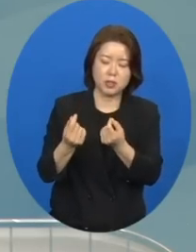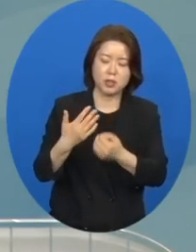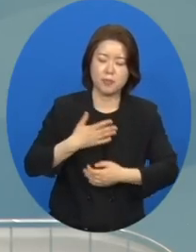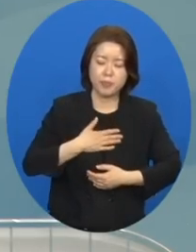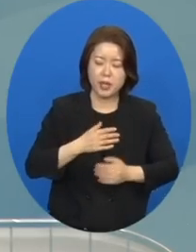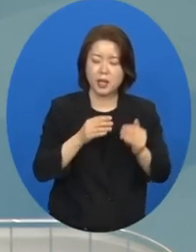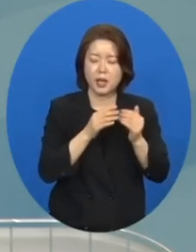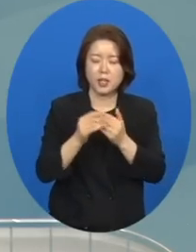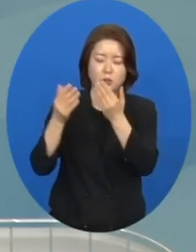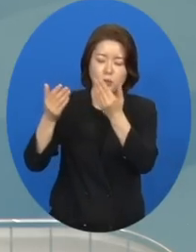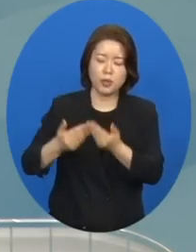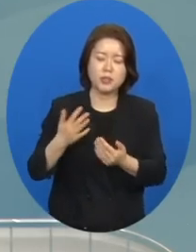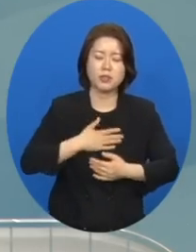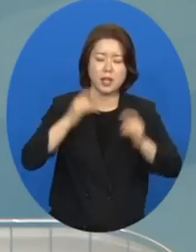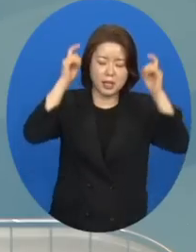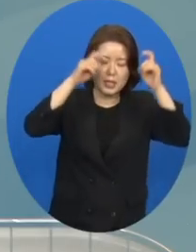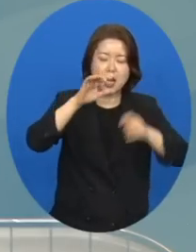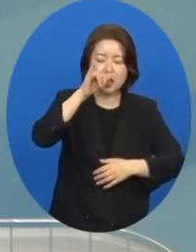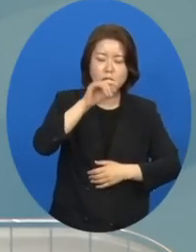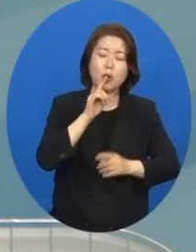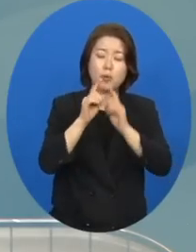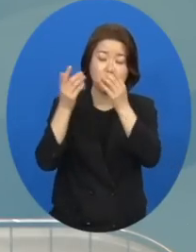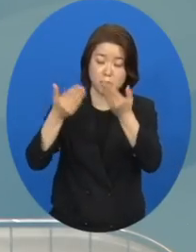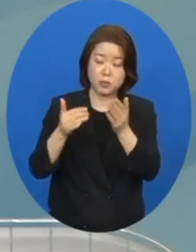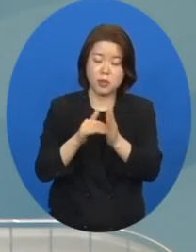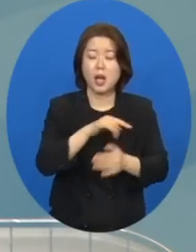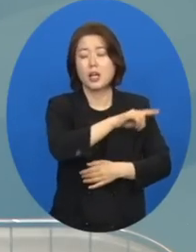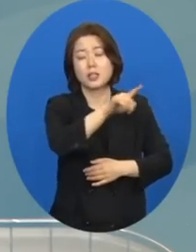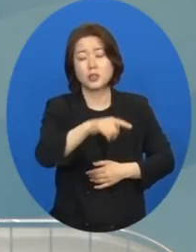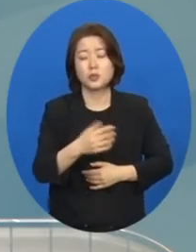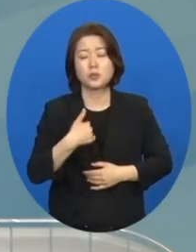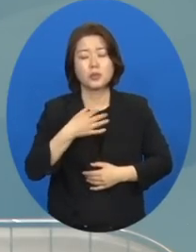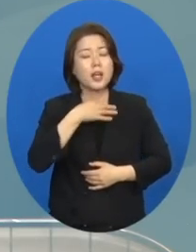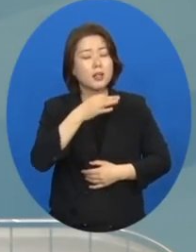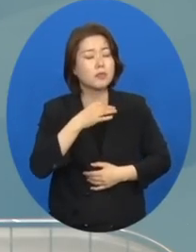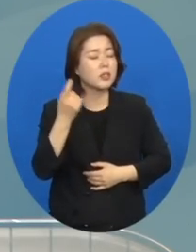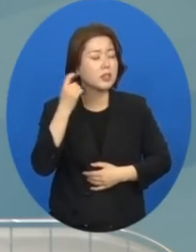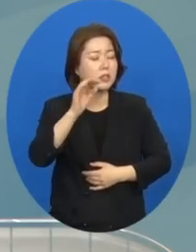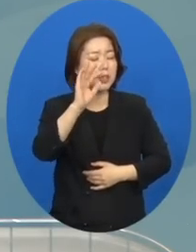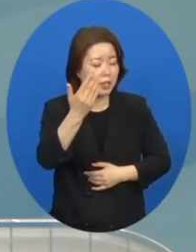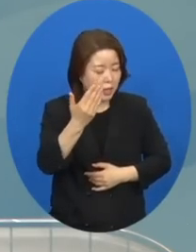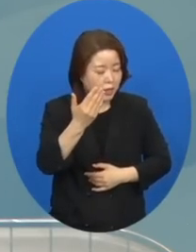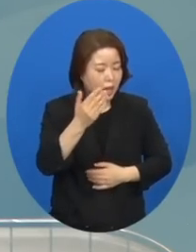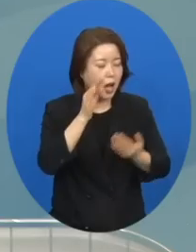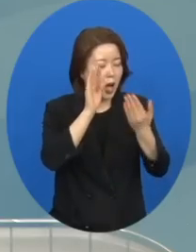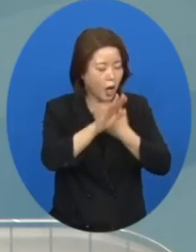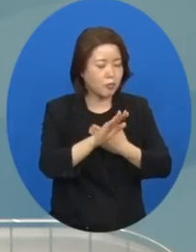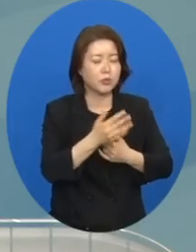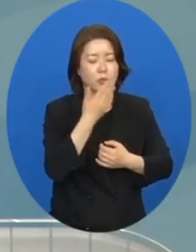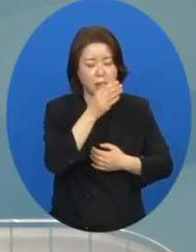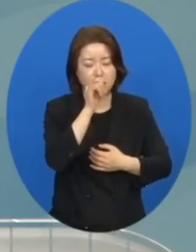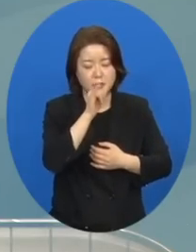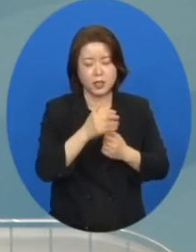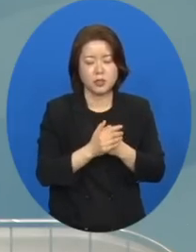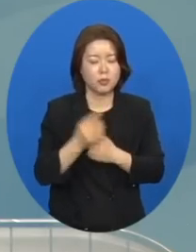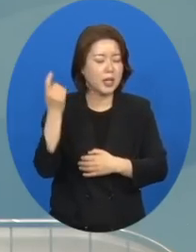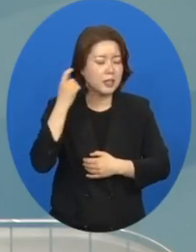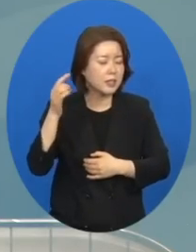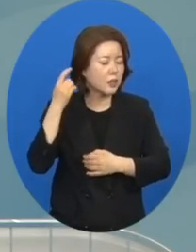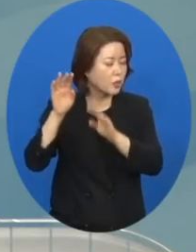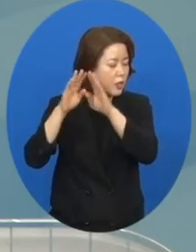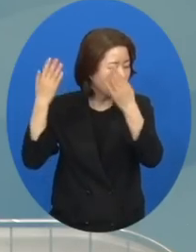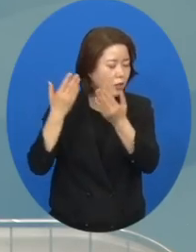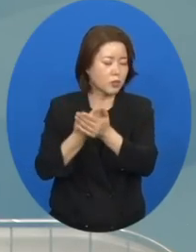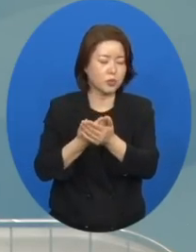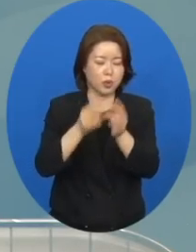인도에 대해 양이 딱 하였읍니다 그들도 내 목소리를 듣게 될 것이라고 하였사오니 하나님 듣는 길을 열어 질시 앞서서 볼 수